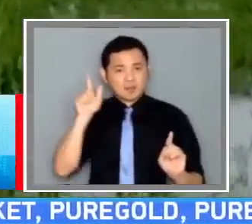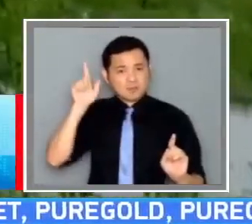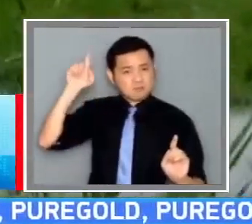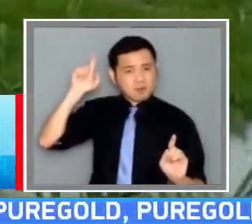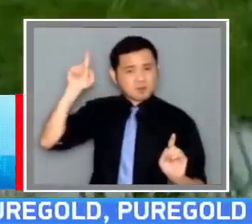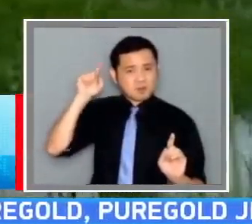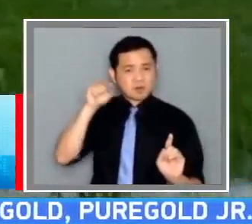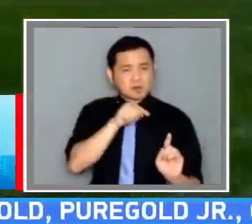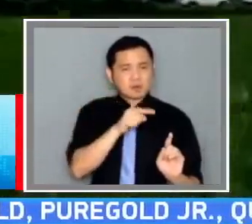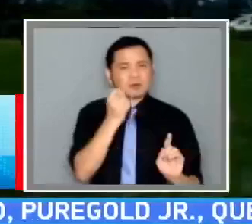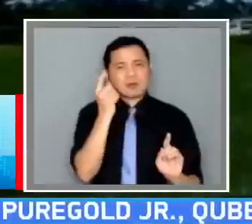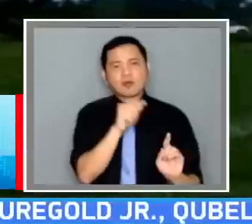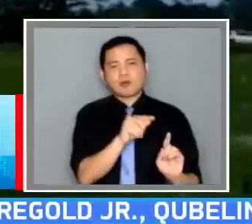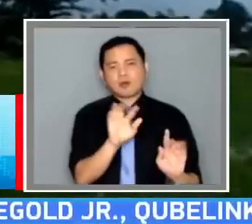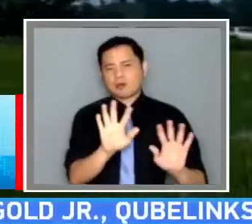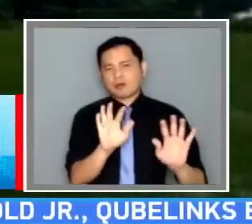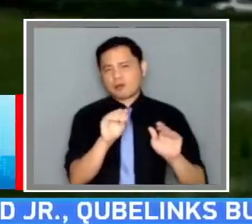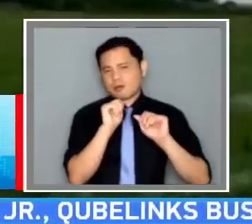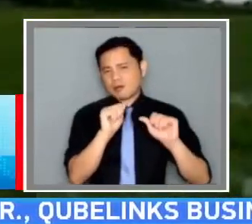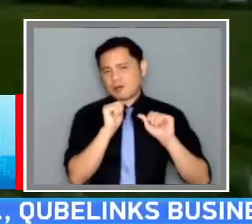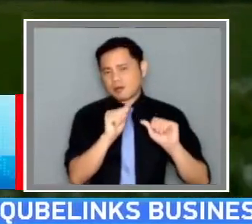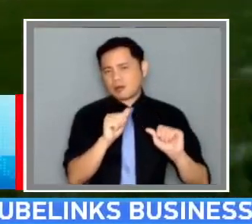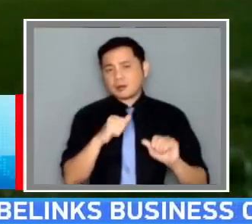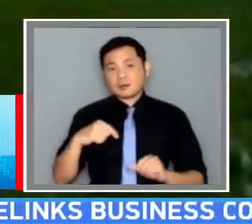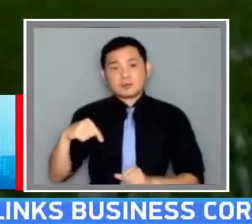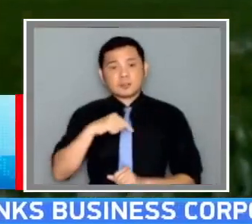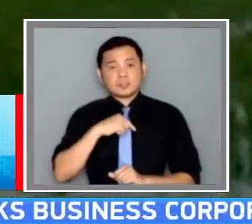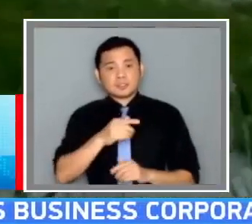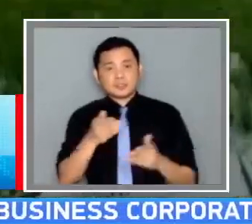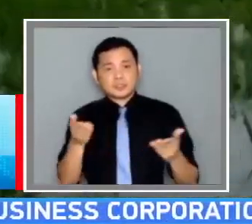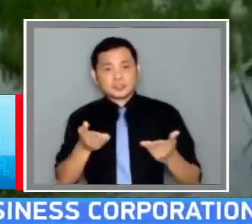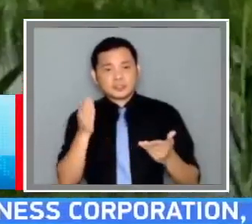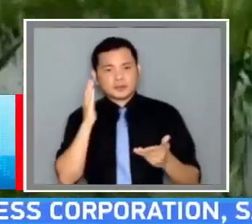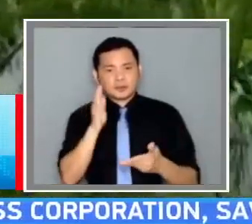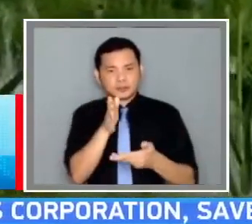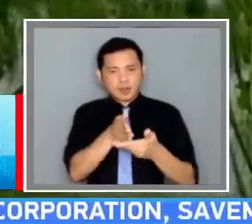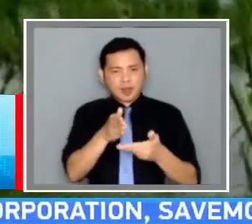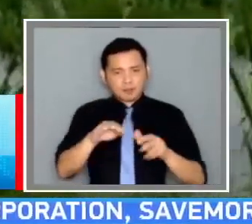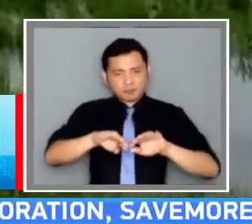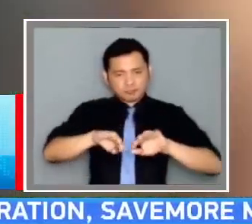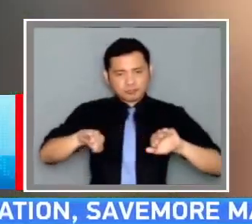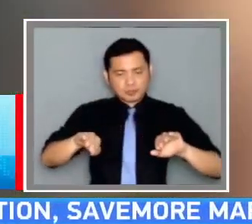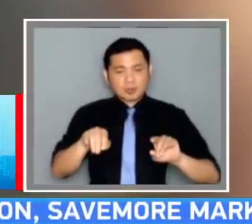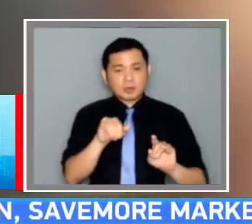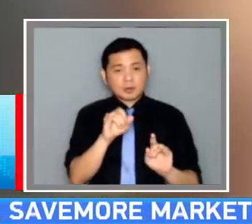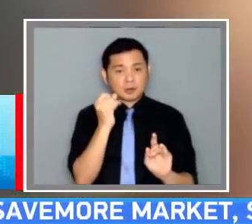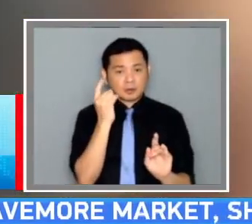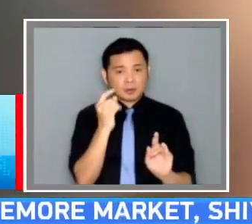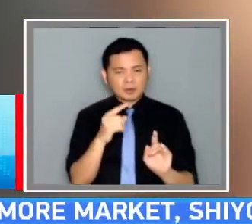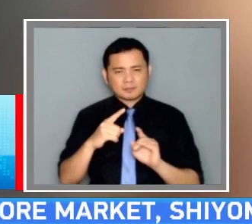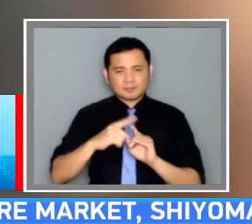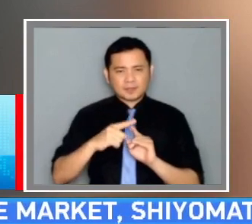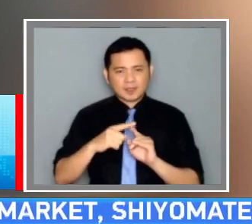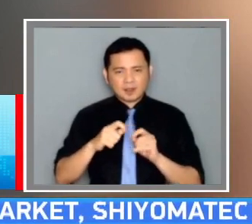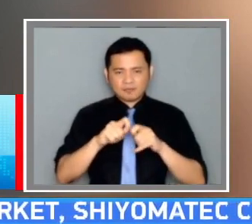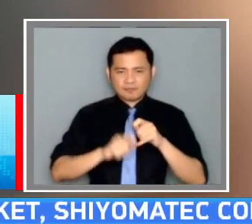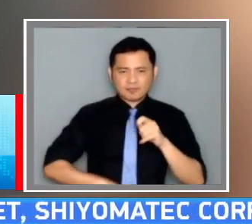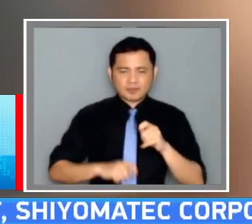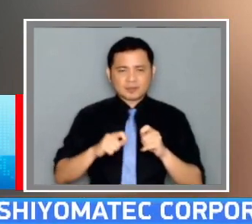naman niya ng pulisya at sinabing naroon lang sila para umawat. Napunit ang damit at nagtamo ng galo si Chanosa sa